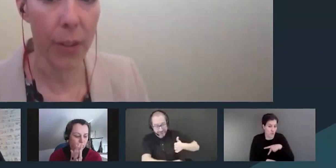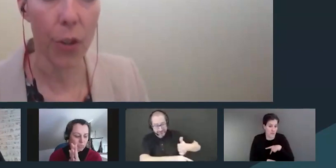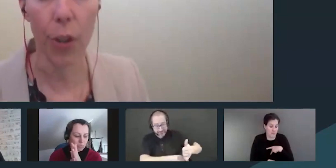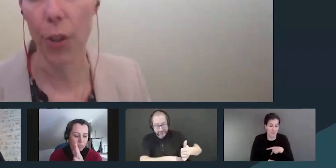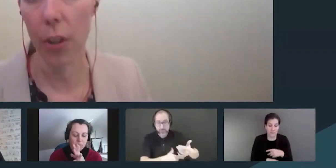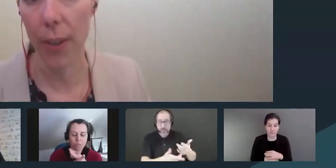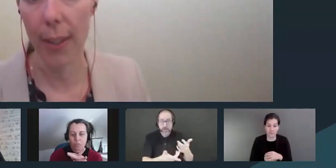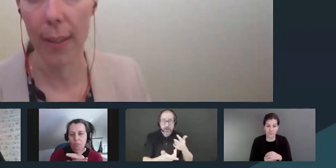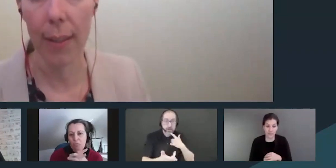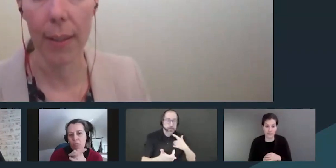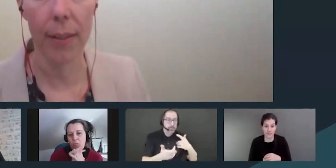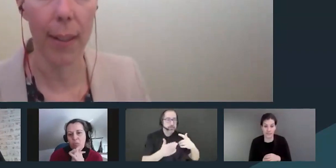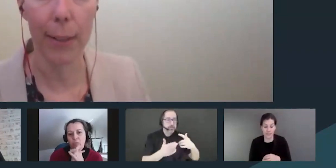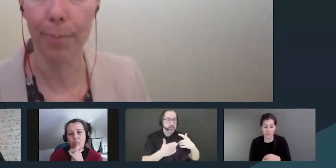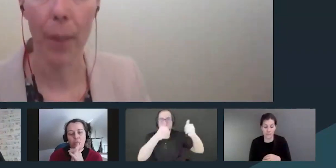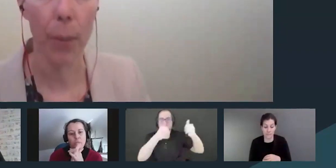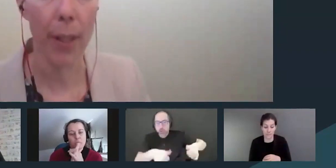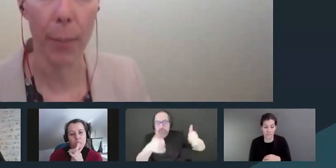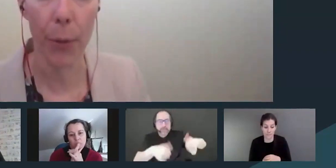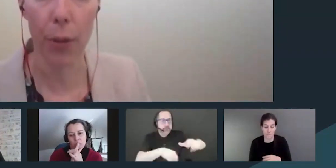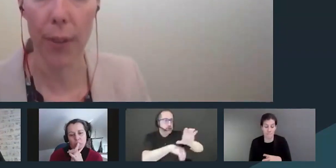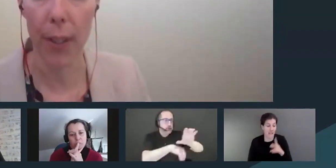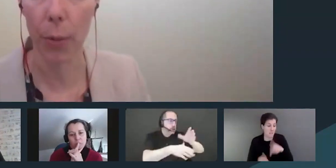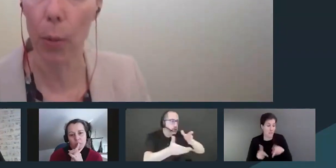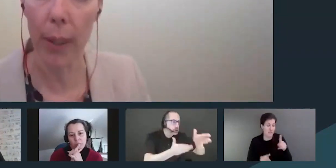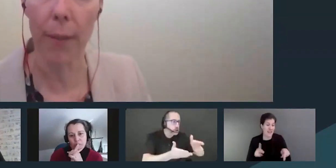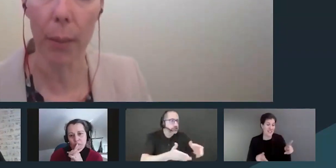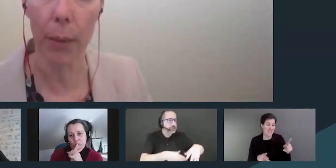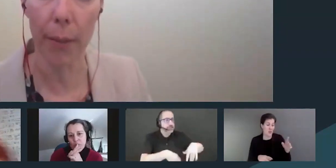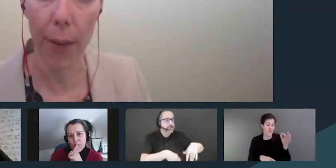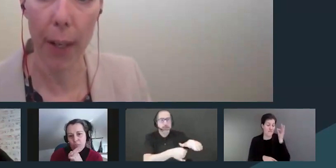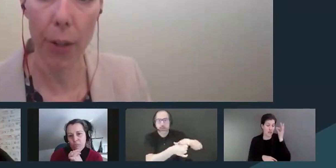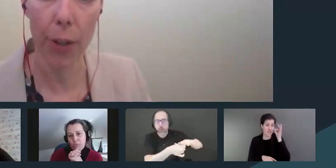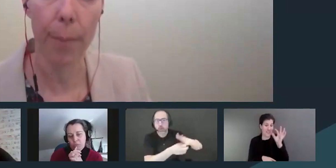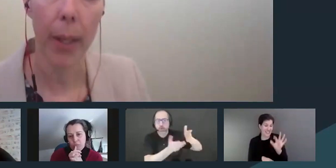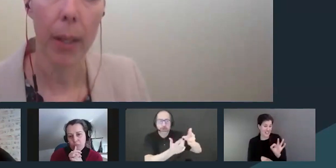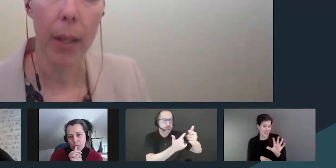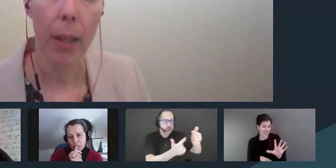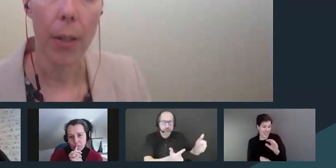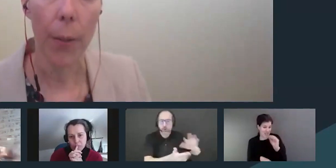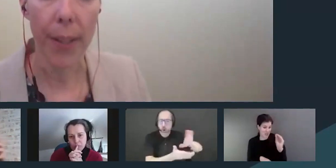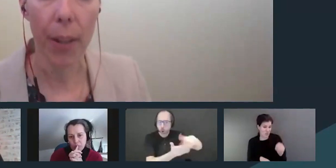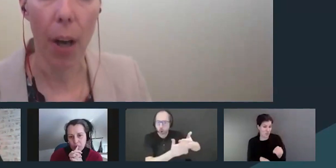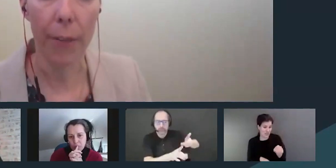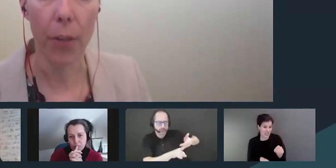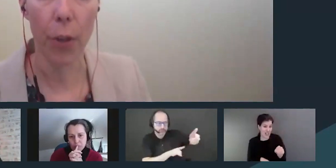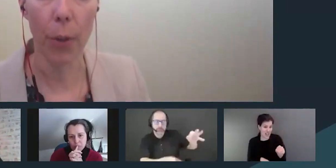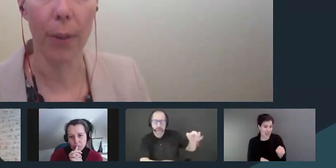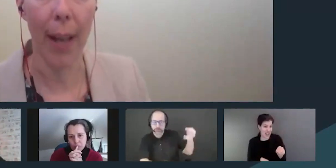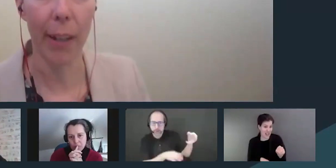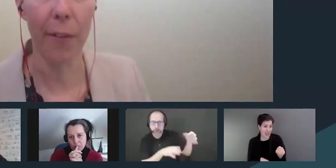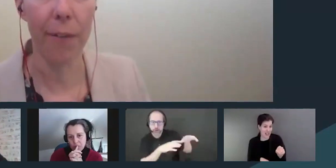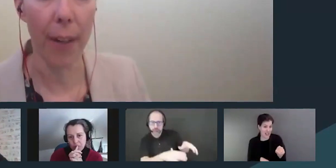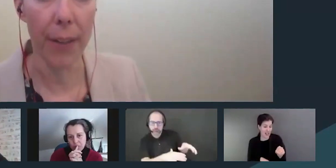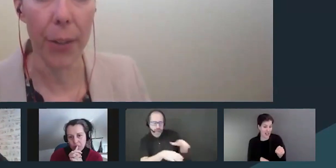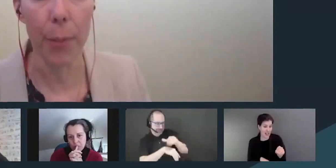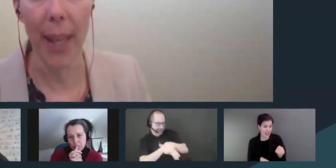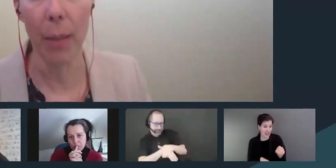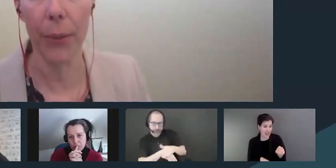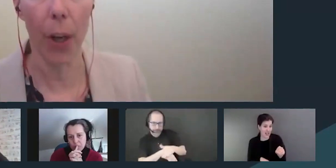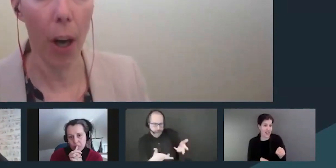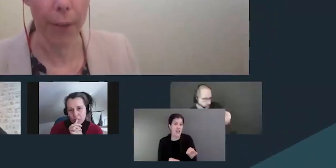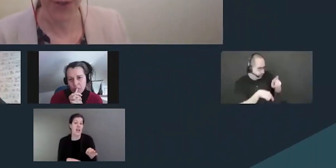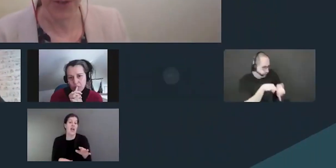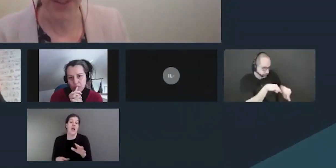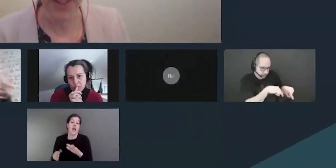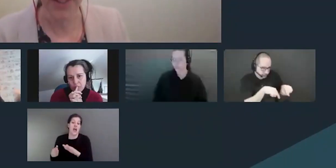bulletins météo, tous les services offerts à la population étaient en français. Donc, ce qui explique le manque de